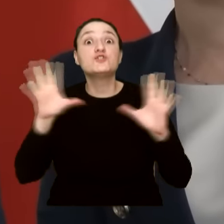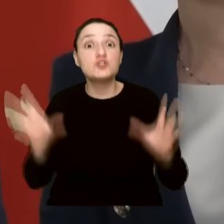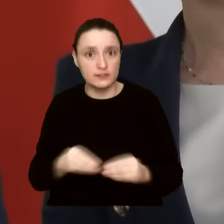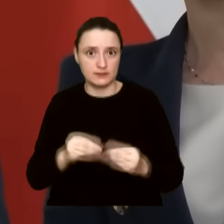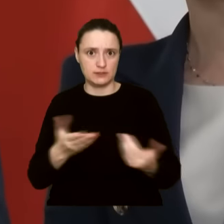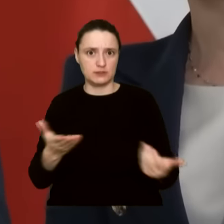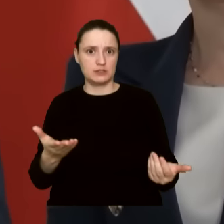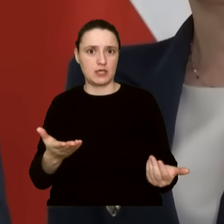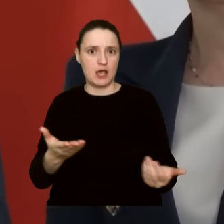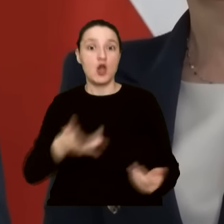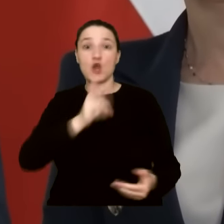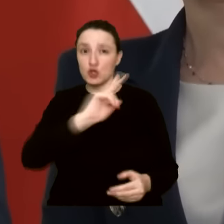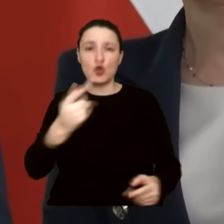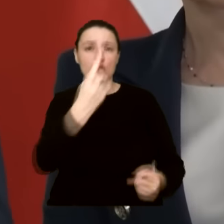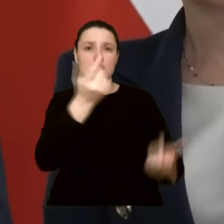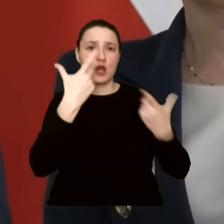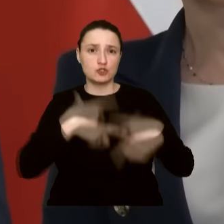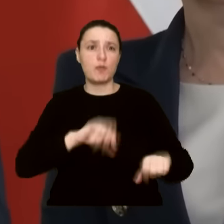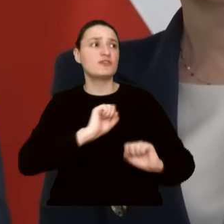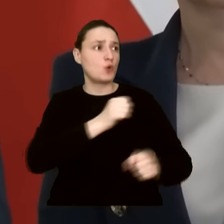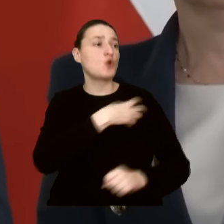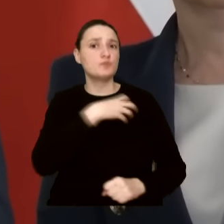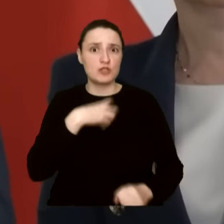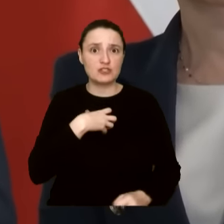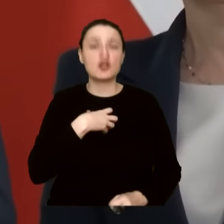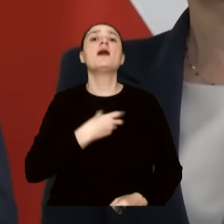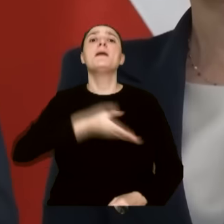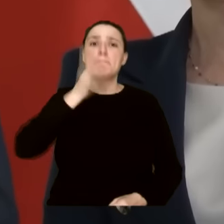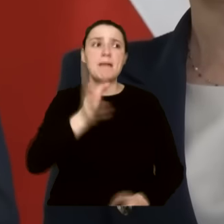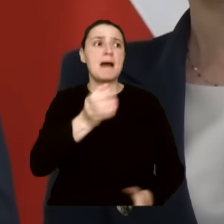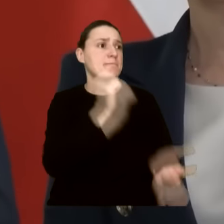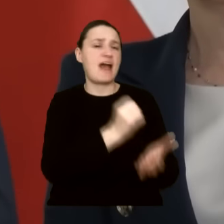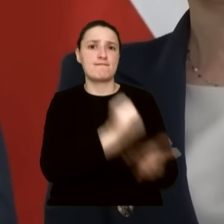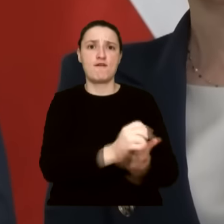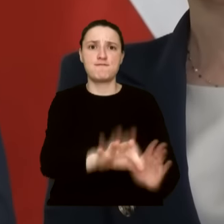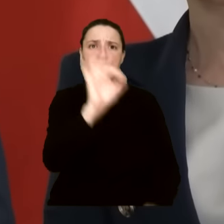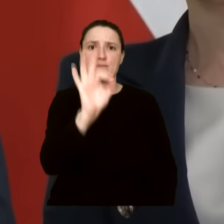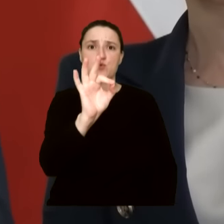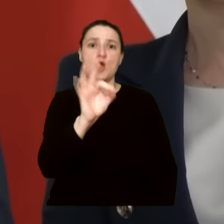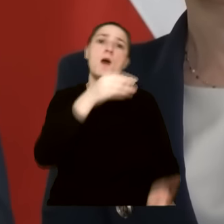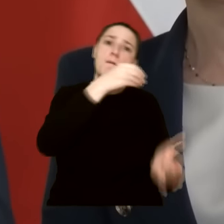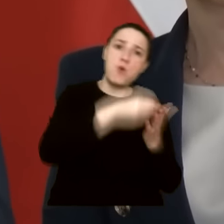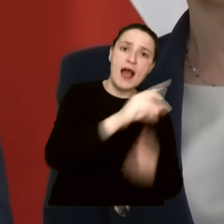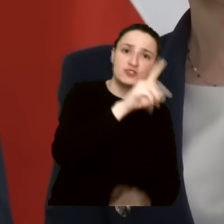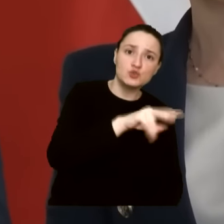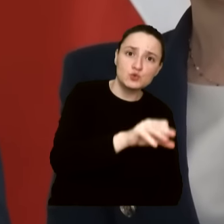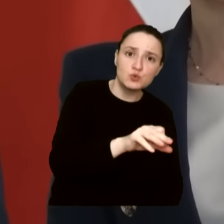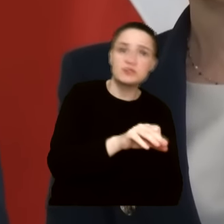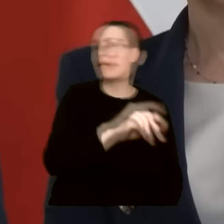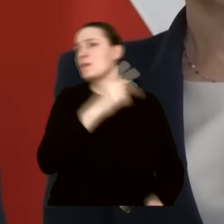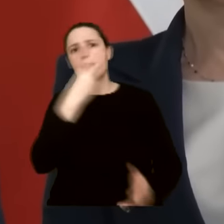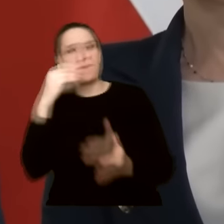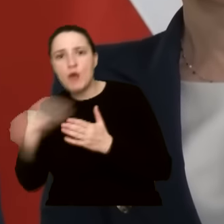wszystkie osoby prowadzące jednoosobową działalność gospodarczą będą miały prawo wyboru. Płacą składkę ZUS-owską, czy też jej nie płacą.